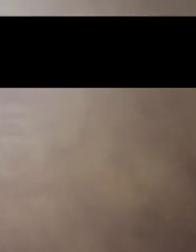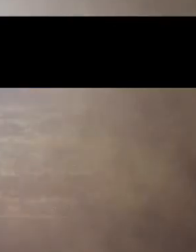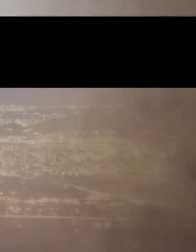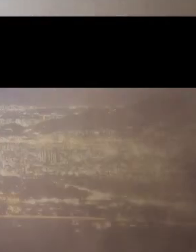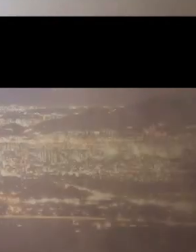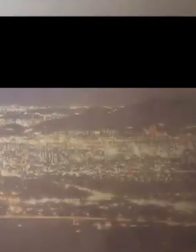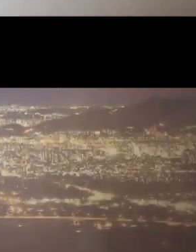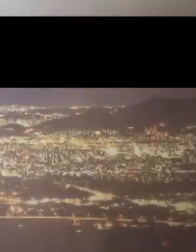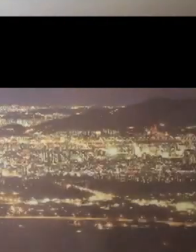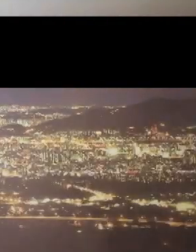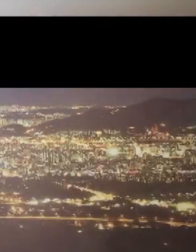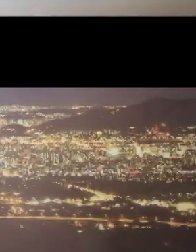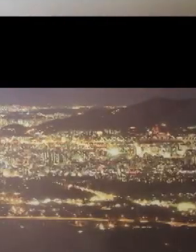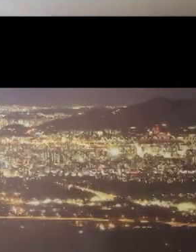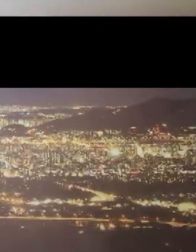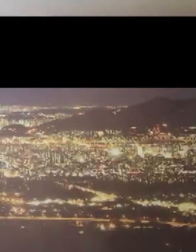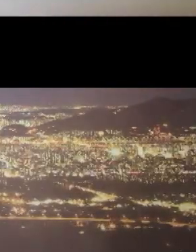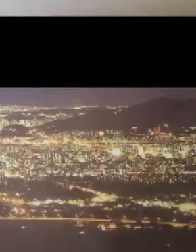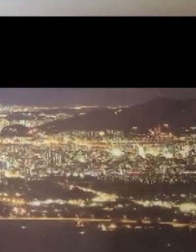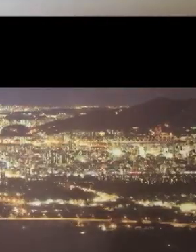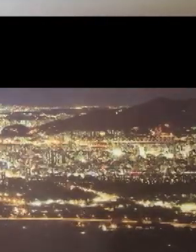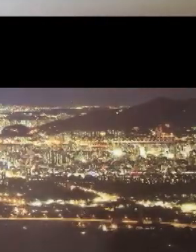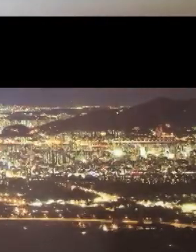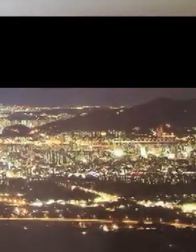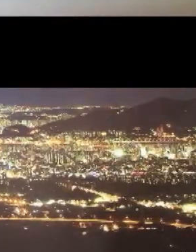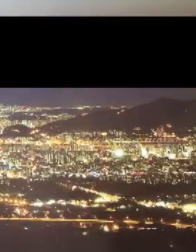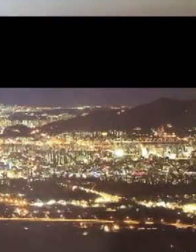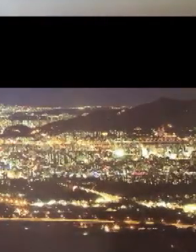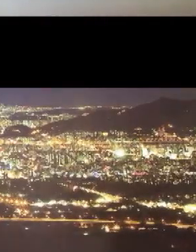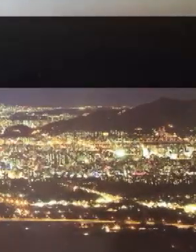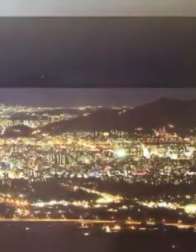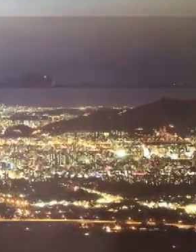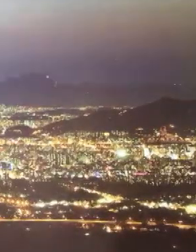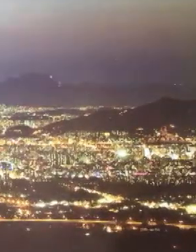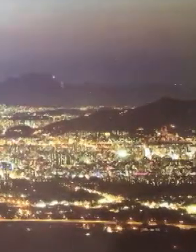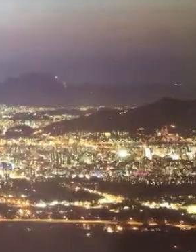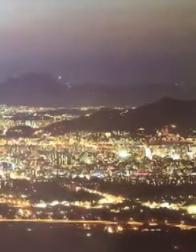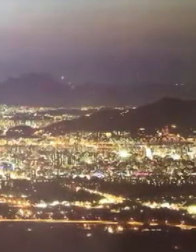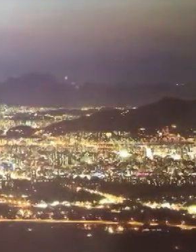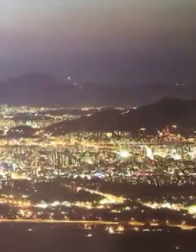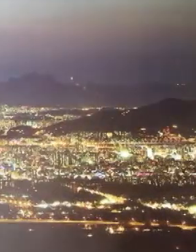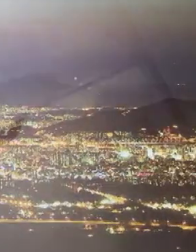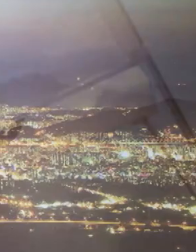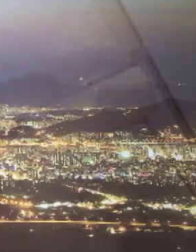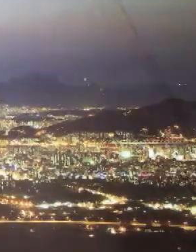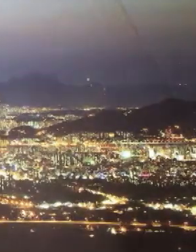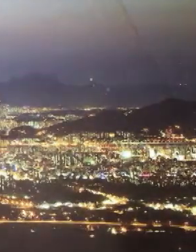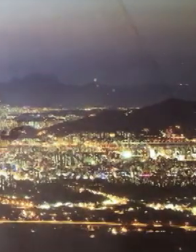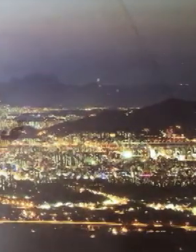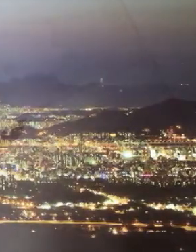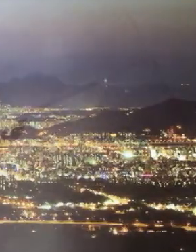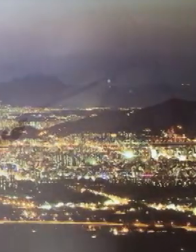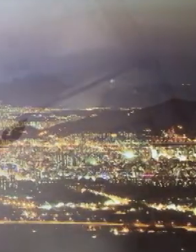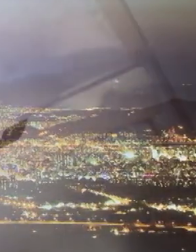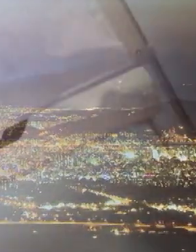인구 자연 증가율 0%의 대한민국. 이제 한국 교회가 나서야 합니다.